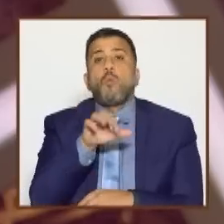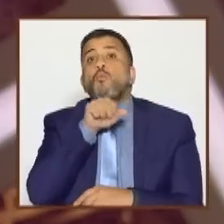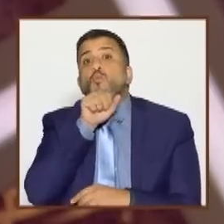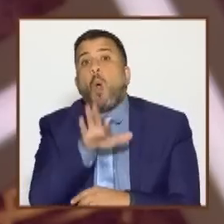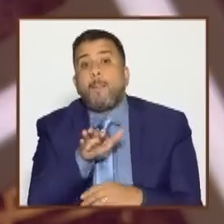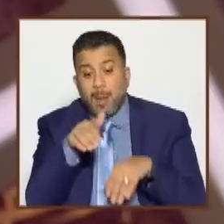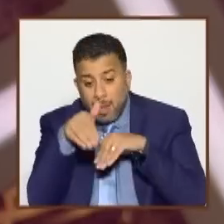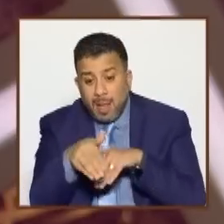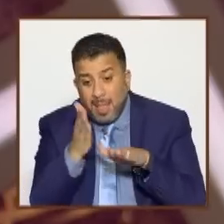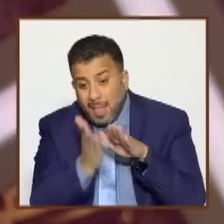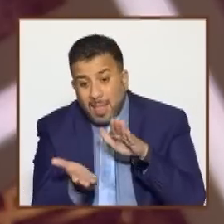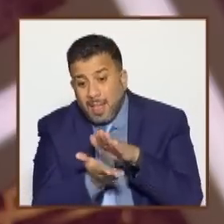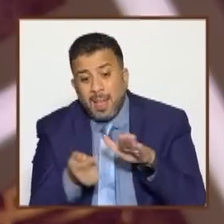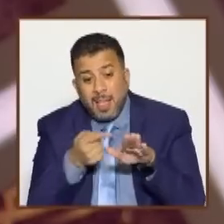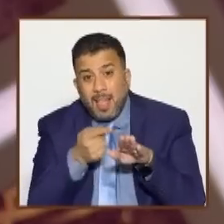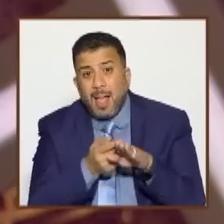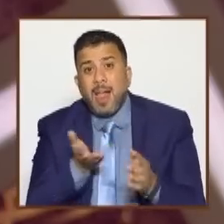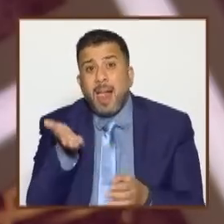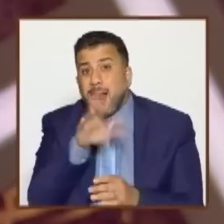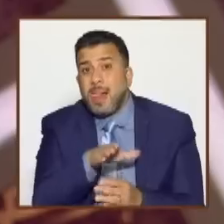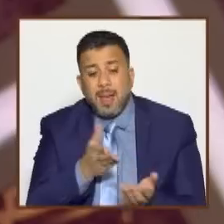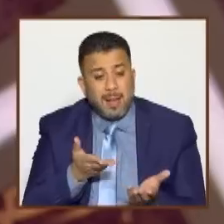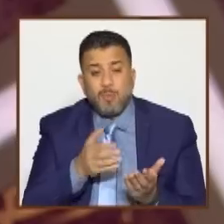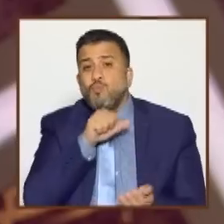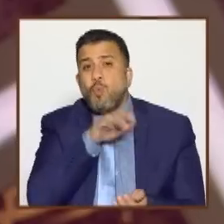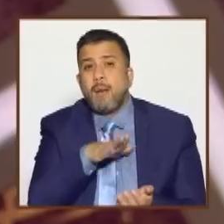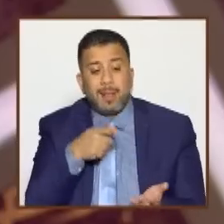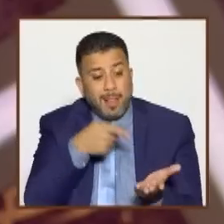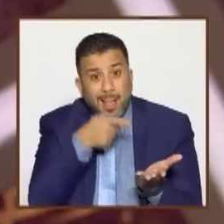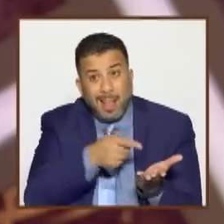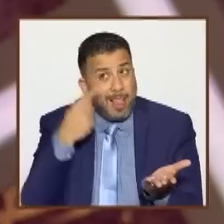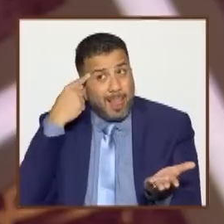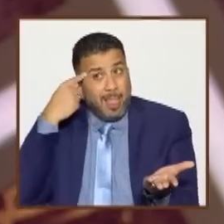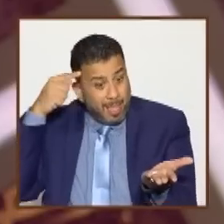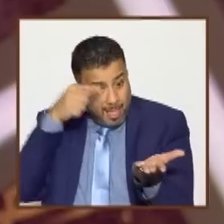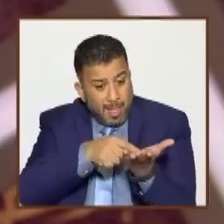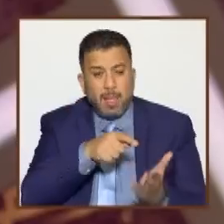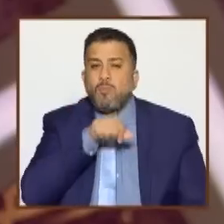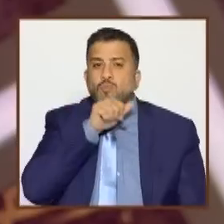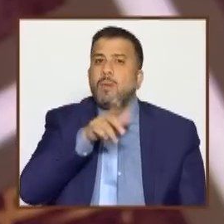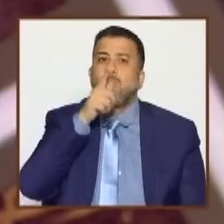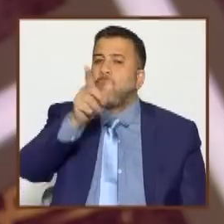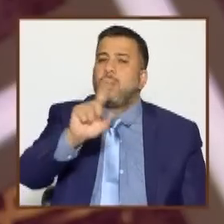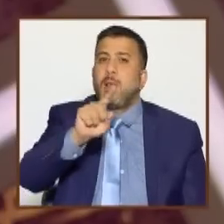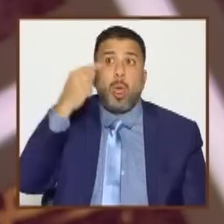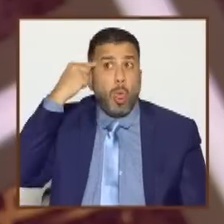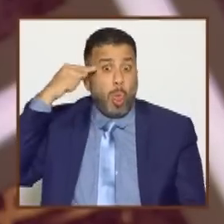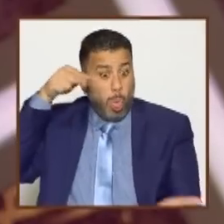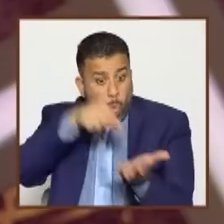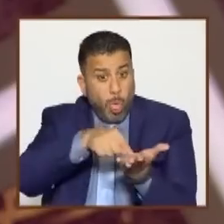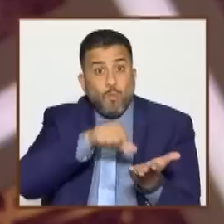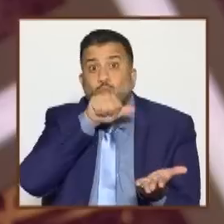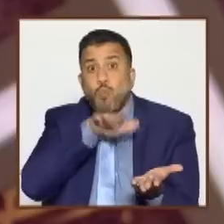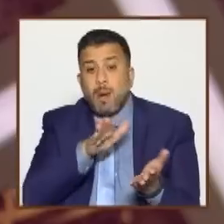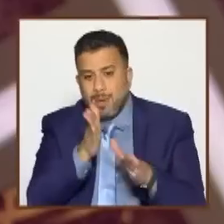الرحال لغرض زيارة قبر النبي عليه الصلاة والسلام، فإن هذا مما نهى عنه النبي صلى الله عليه وسلم